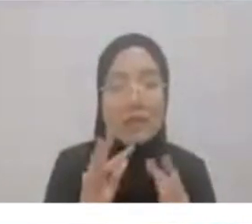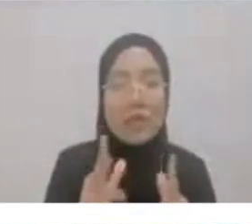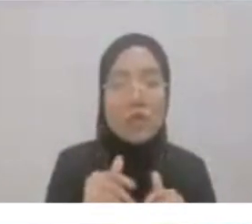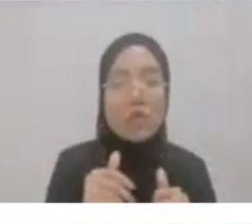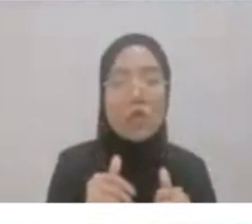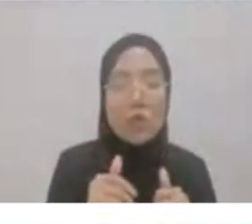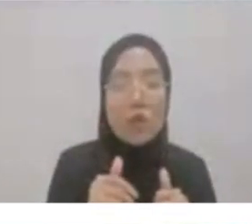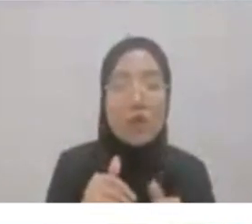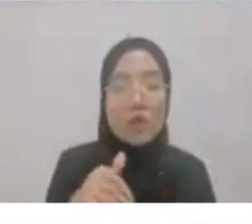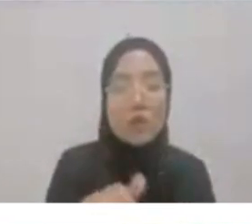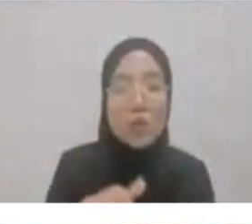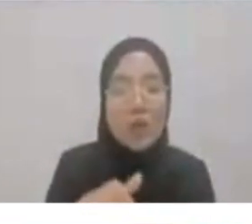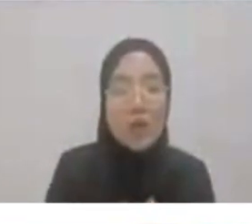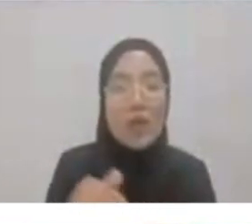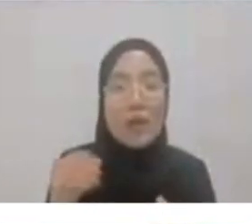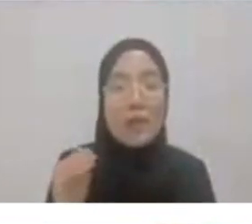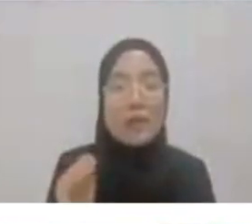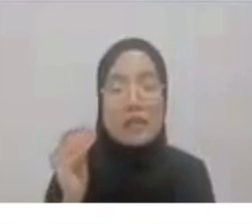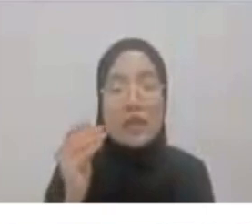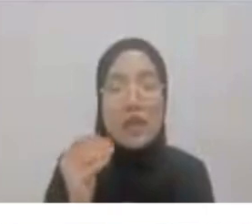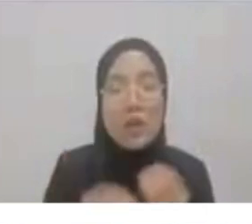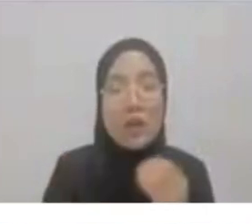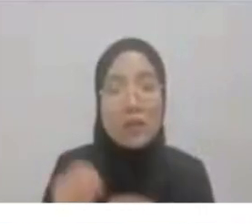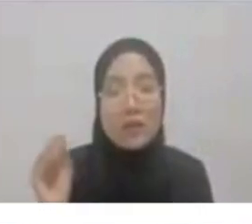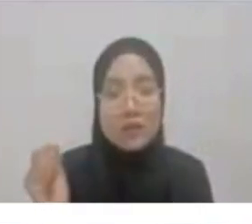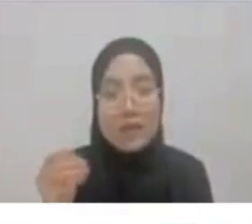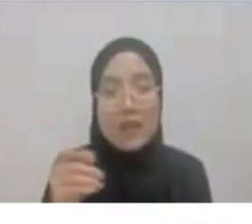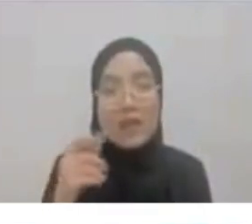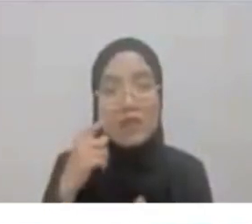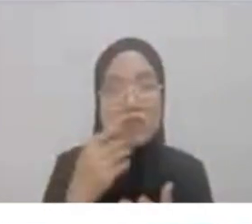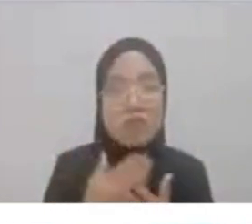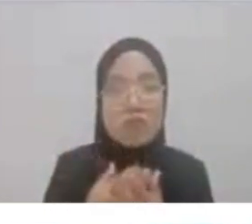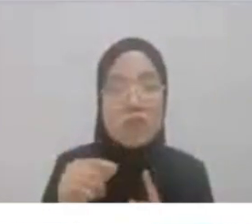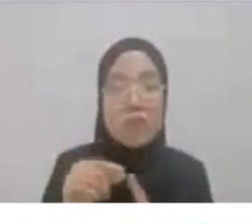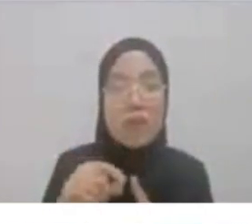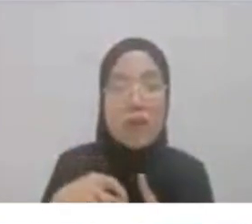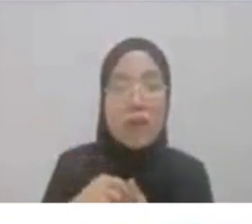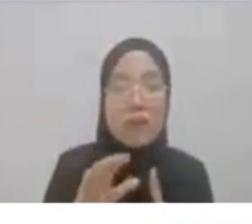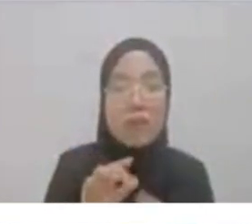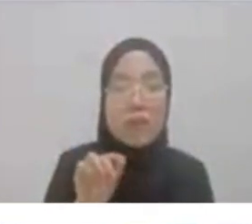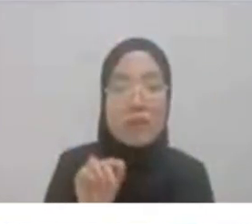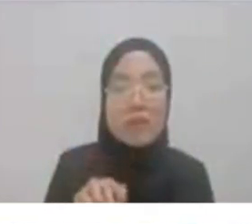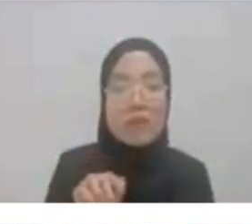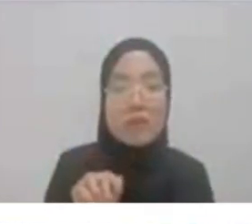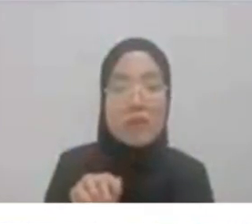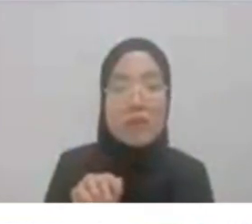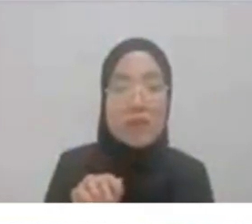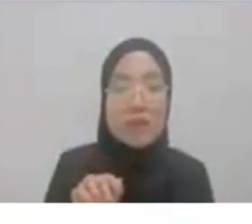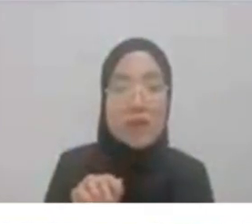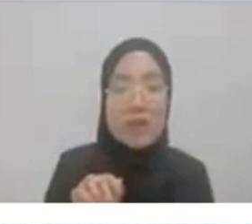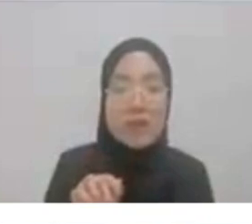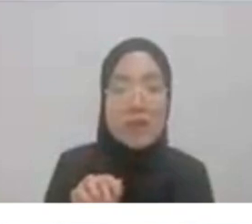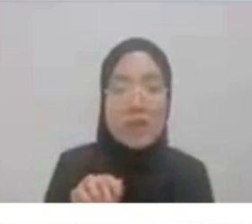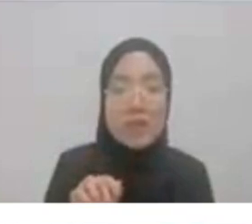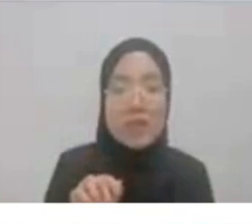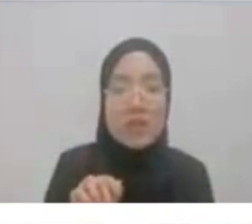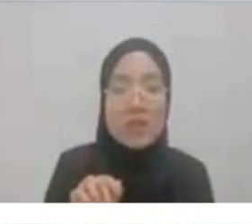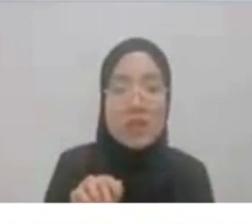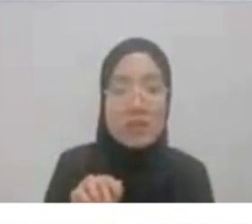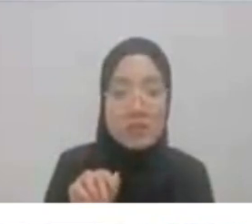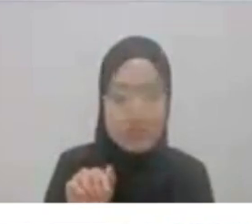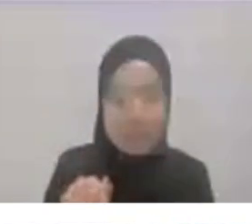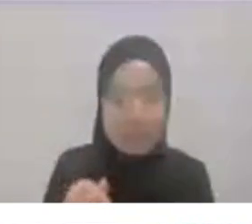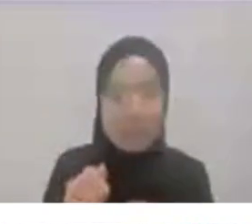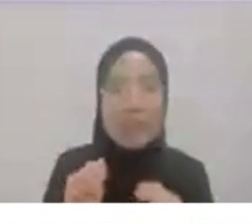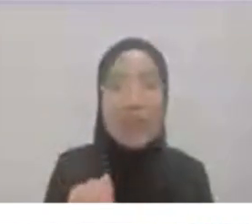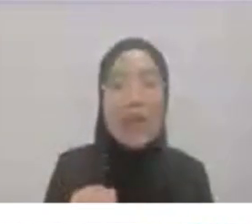TPS dalam Pemilu presiden dan wakil presiden bukti PK 15.12 bukti t12 mahkamah meneliti dengan sasama bukti pemilii model